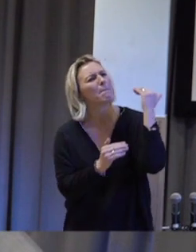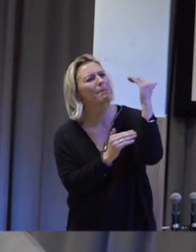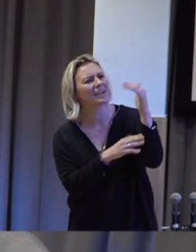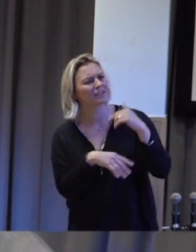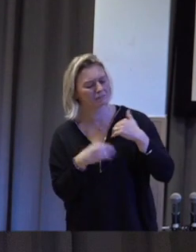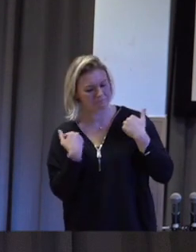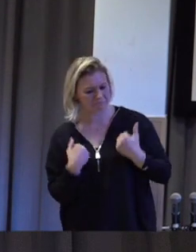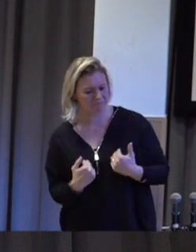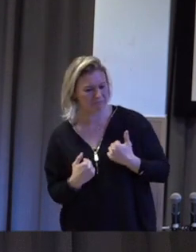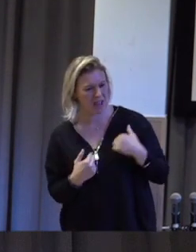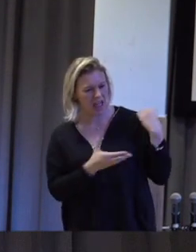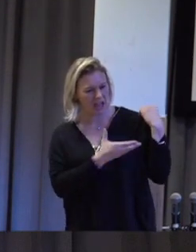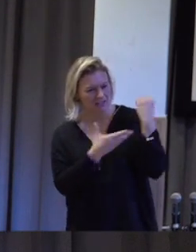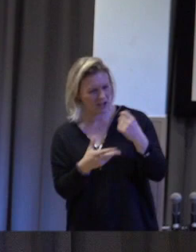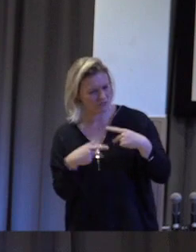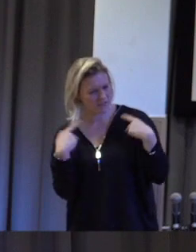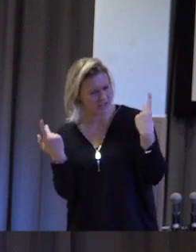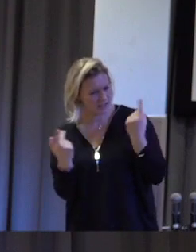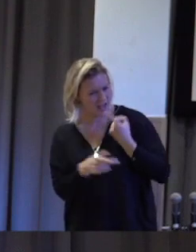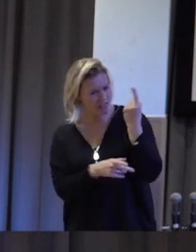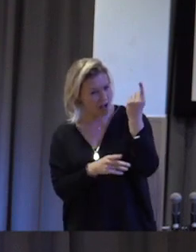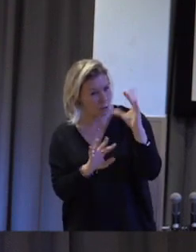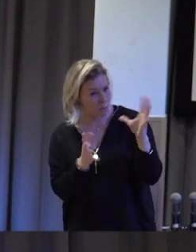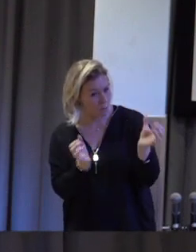dois-je faire pour hériter la vie éternelle ?»